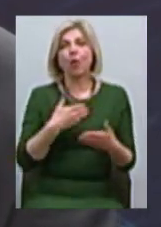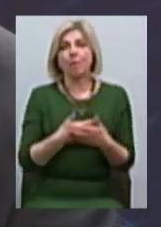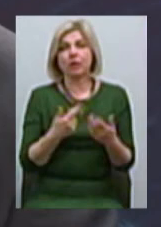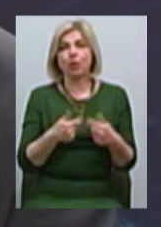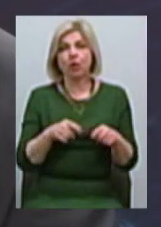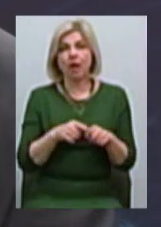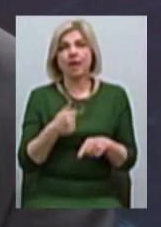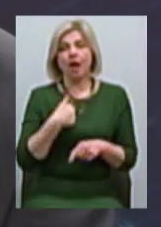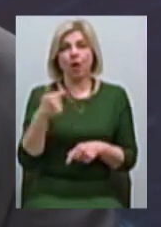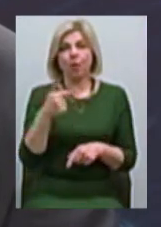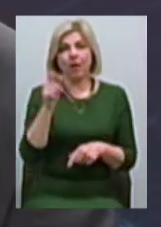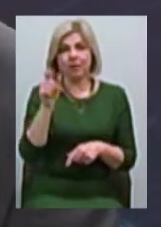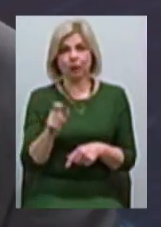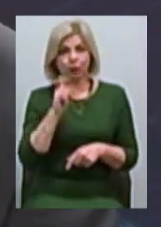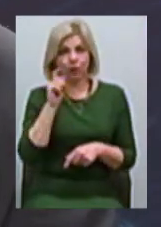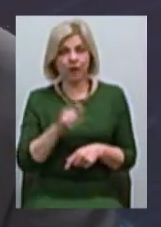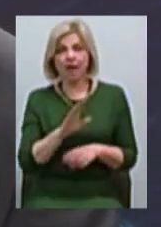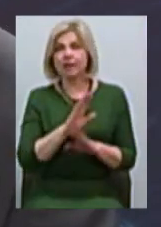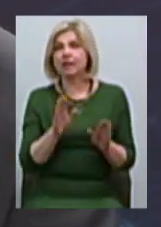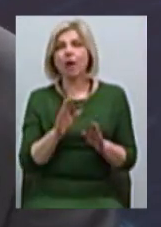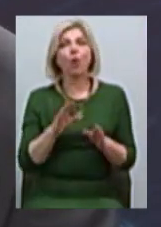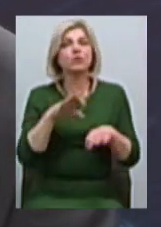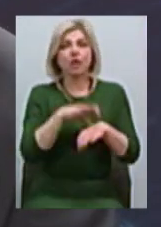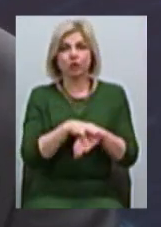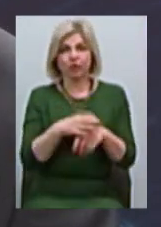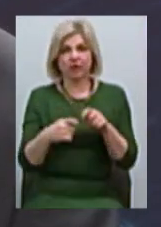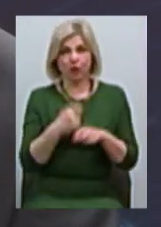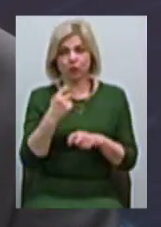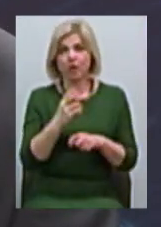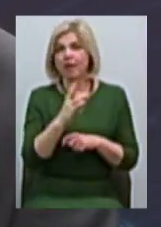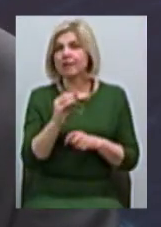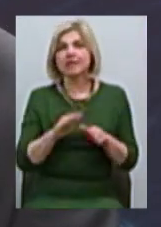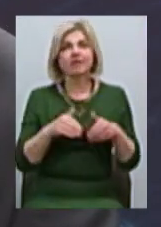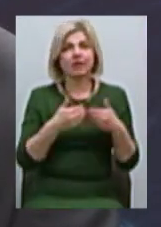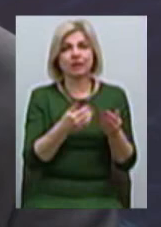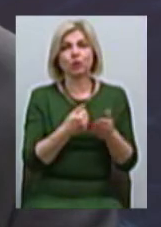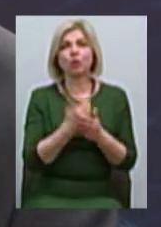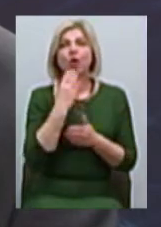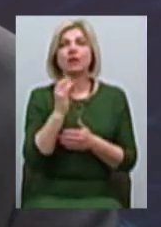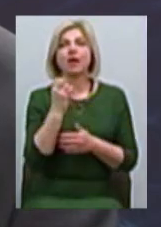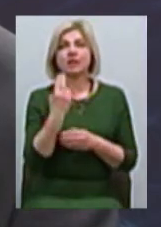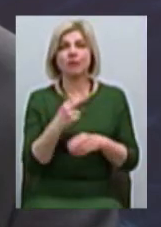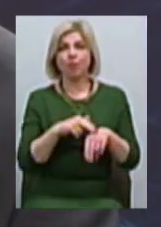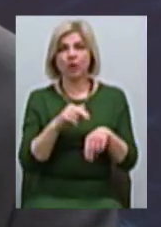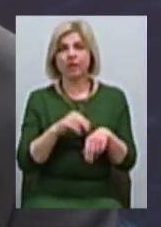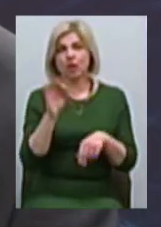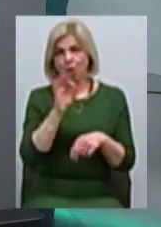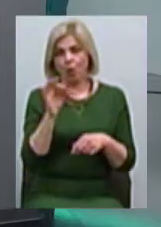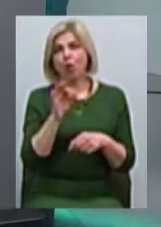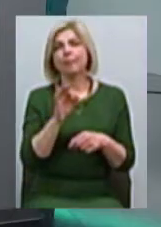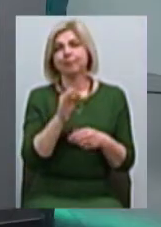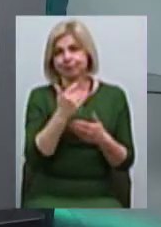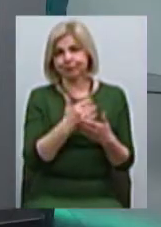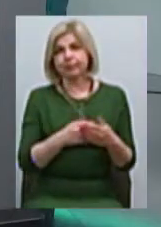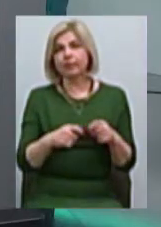як громадяни України, ми не встановлюємо порушення, ми звертаємось до Національної поліції щодо ознак порушення вже